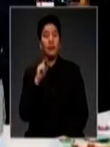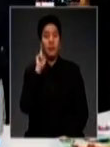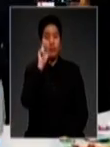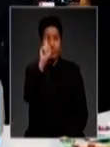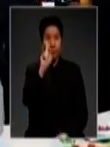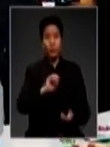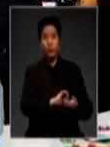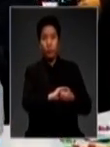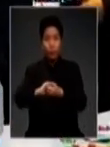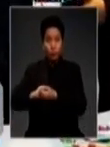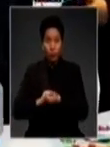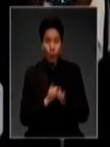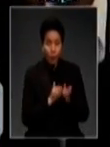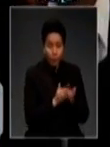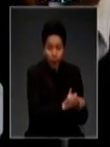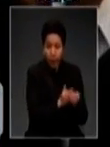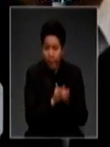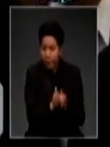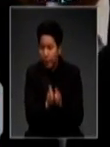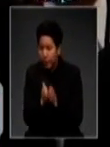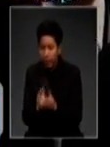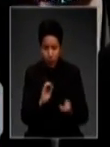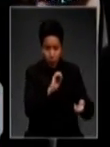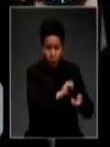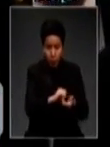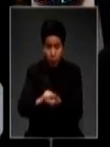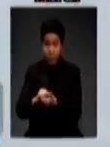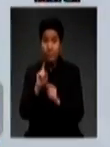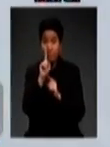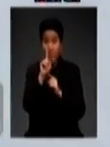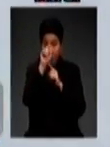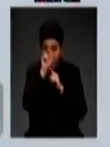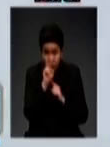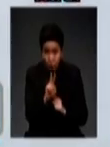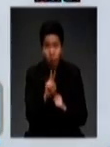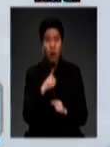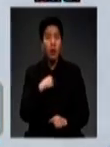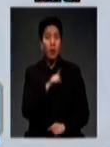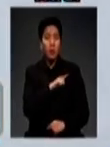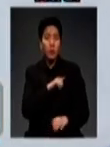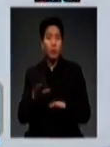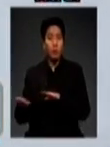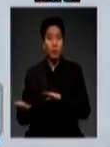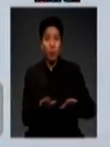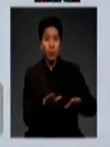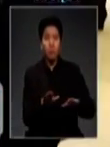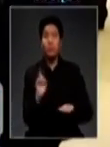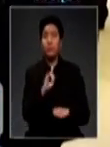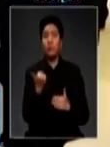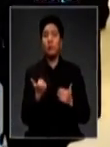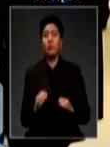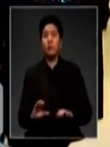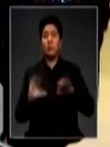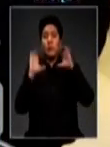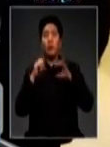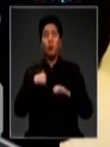มมือระหว่างฝ่ายต่างๆอย่างที่ว่าแล้วนะครับอันที่สองการรับผิดชอบร่วมกันนะครับเพราะบางอย่างเนี่ยรัฐบาลเ